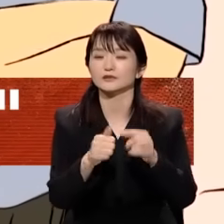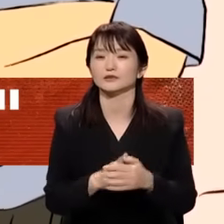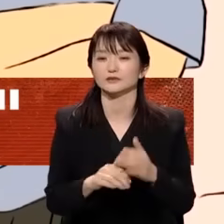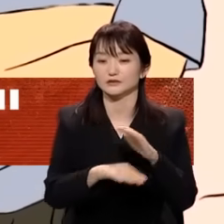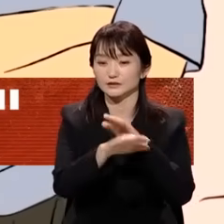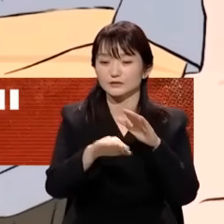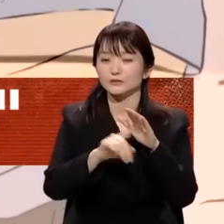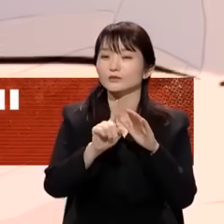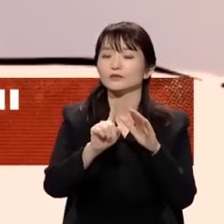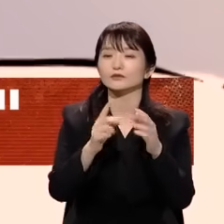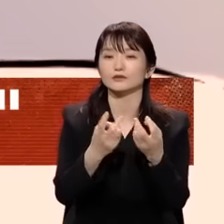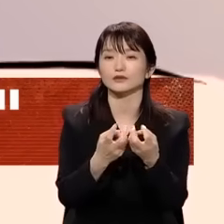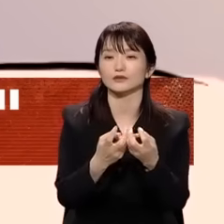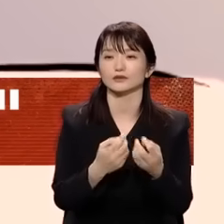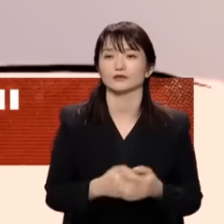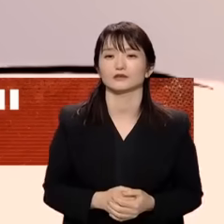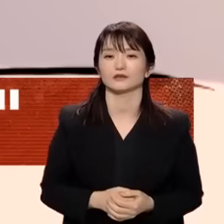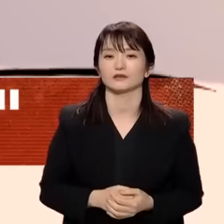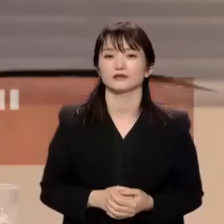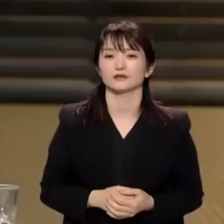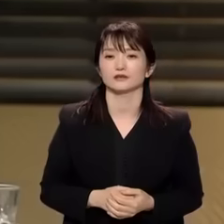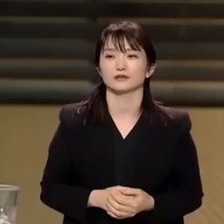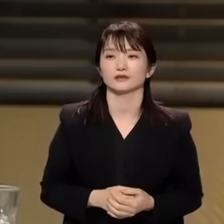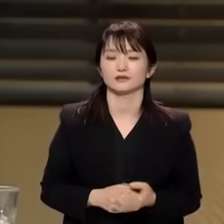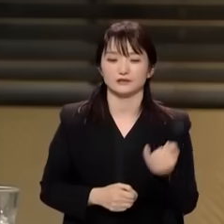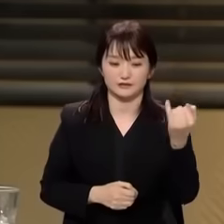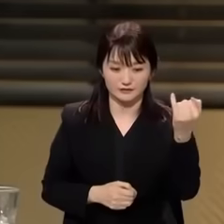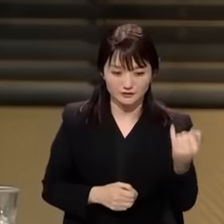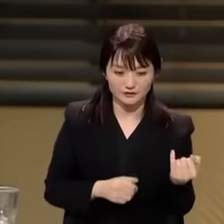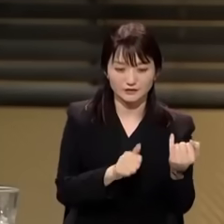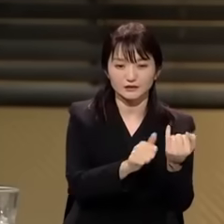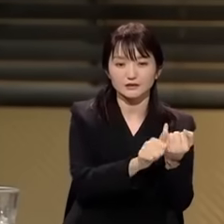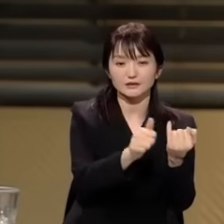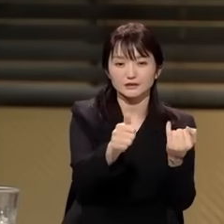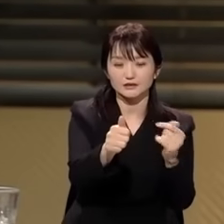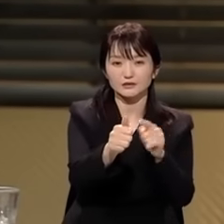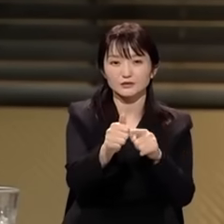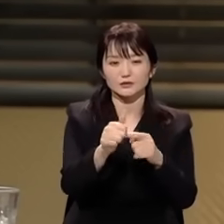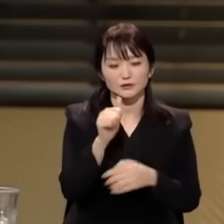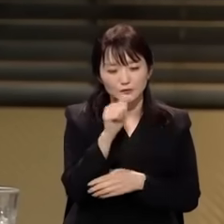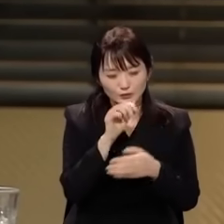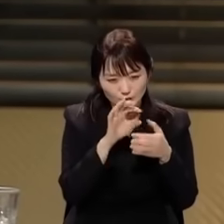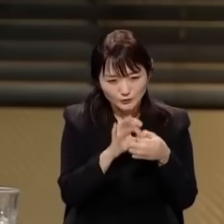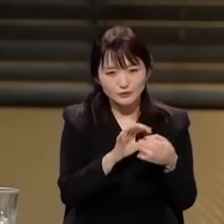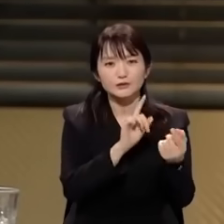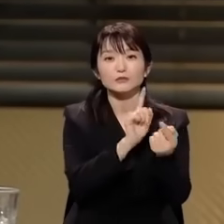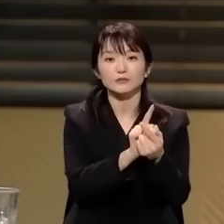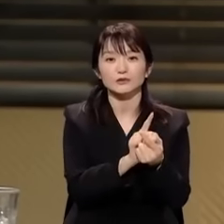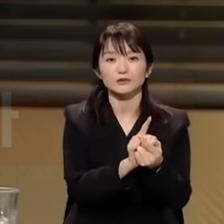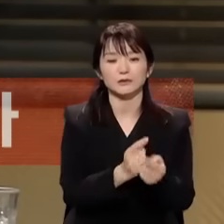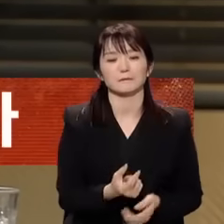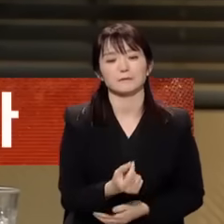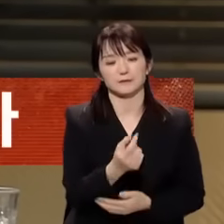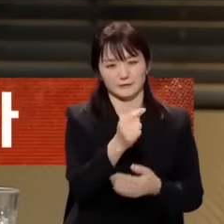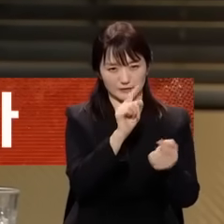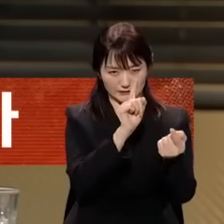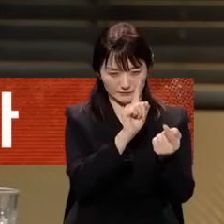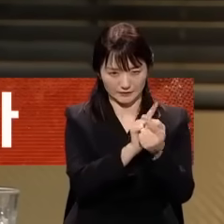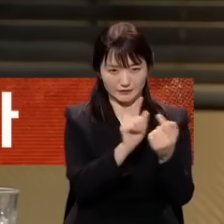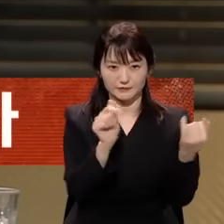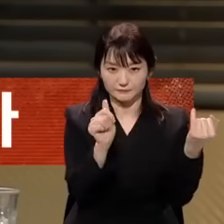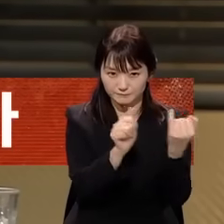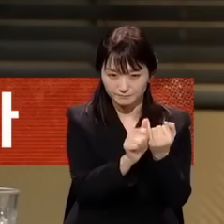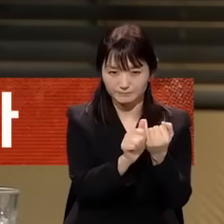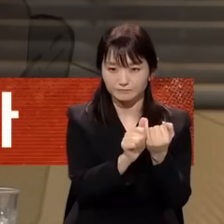좋기는 예 일단 여동생과 매부 사람 소개팅을 통해서 만났는데 이제 일사천리로 이제 결혼까지 가게 됐다고 하잖아요 매부 될 사람